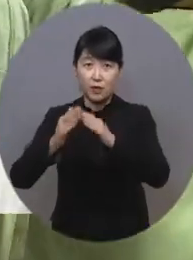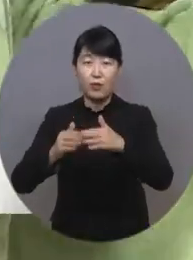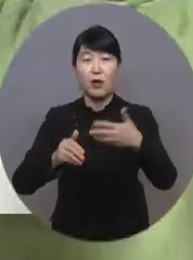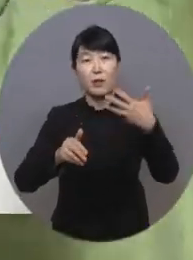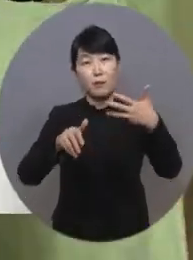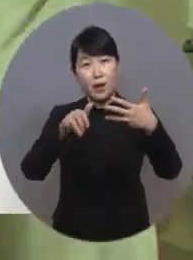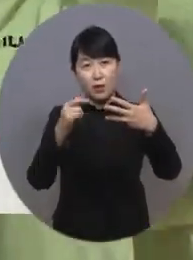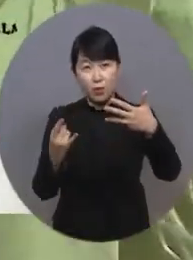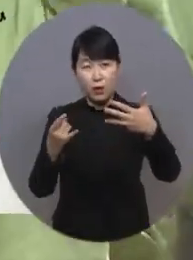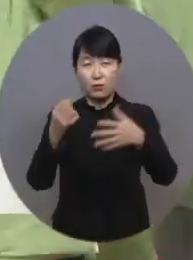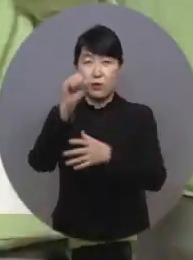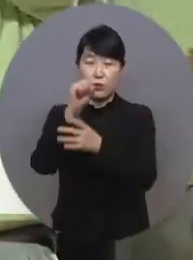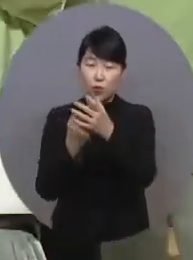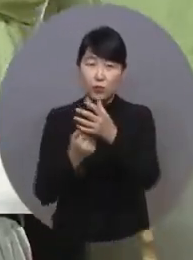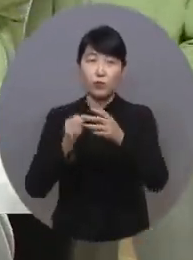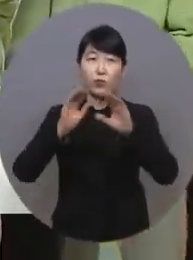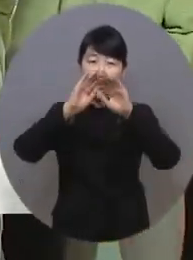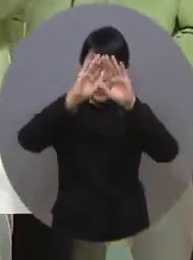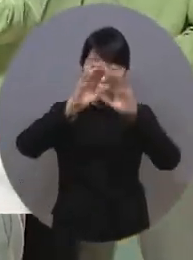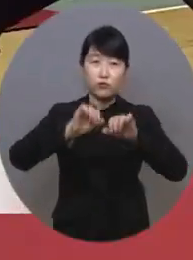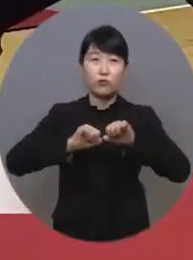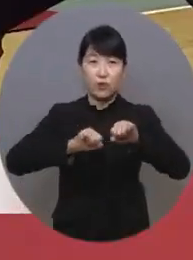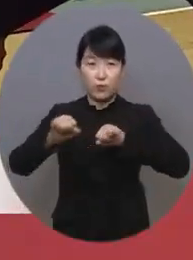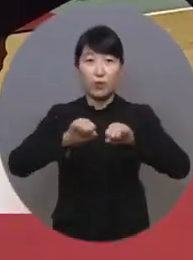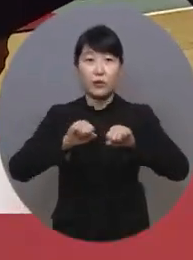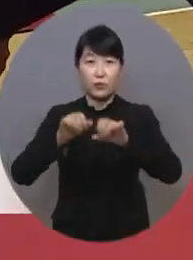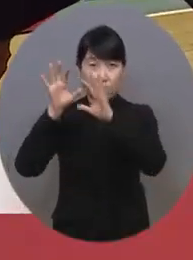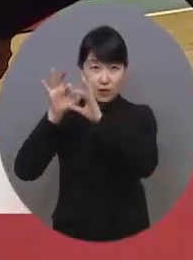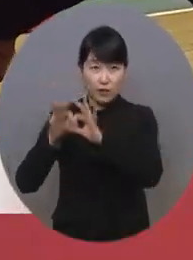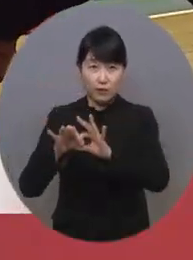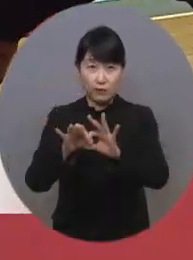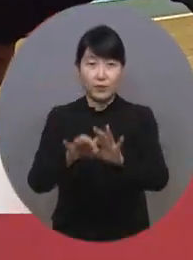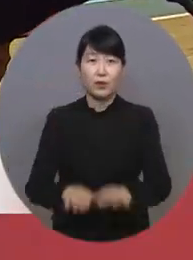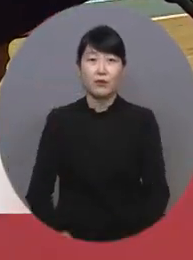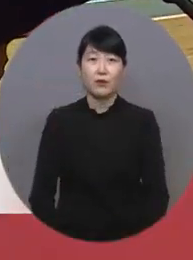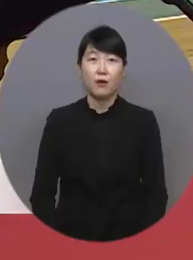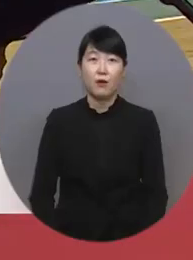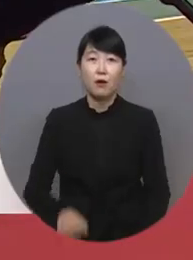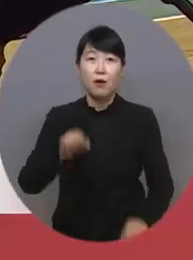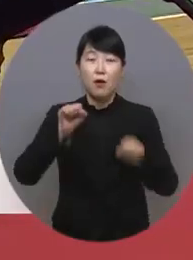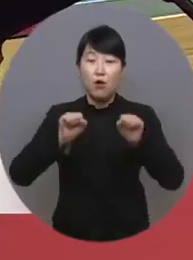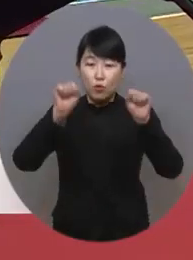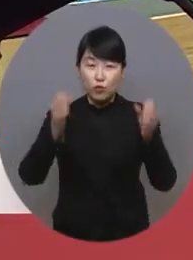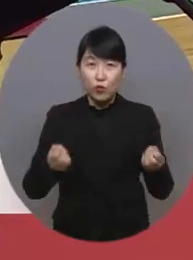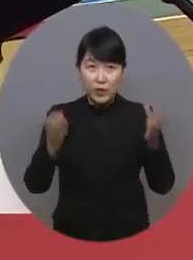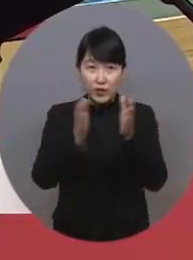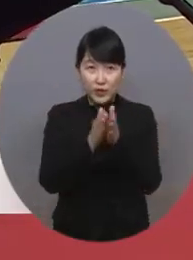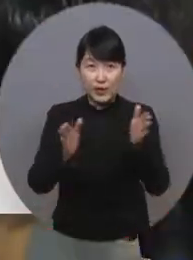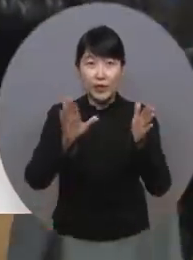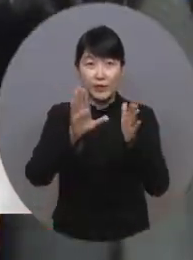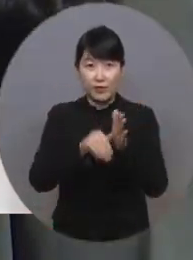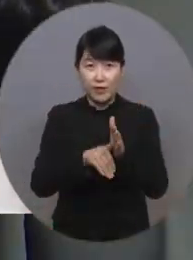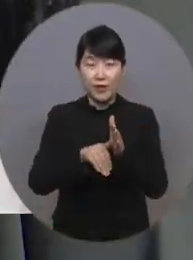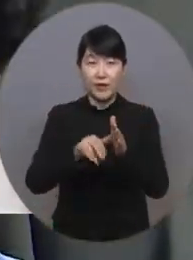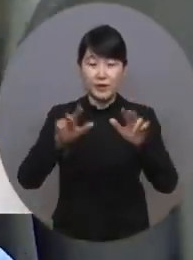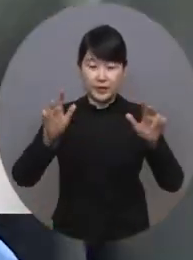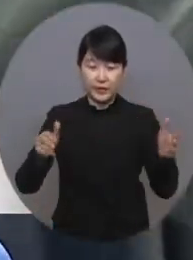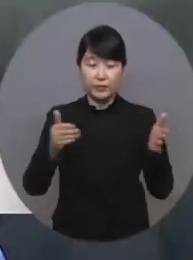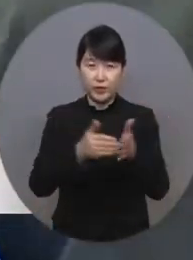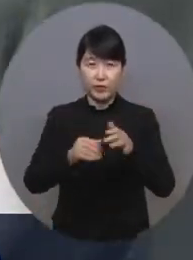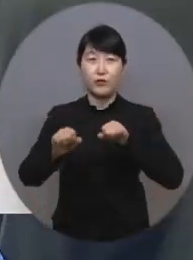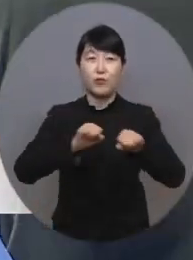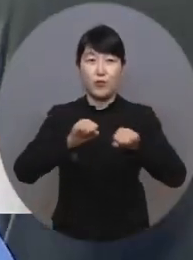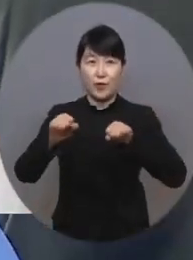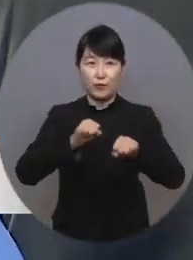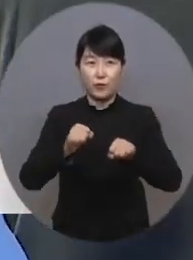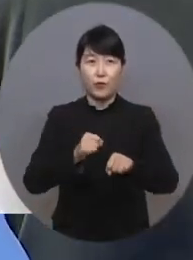농구와 배구 등 운동을 함께 해왔습니다. 한편 이날 운동회 시작에 앞서 학생들에게는 그동안 함께한